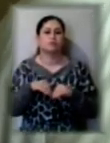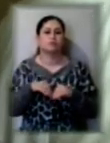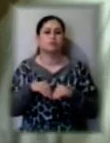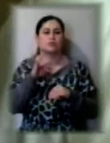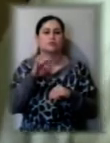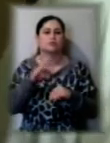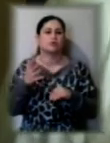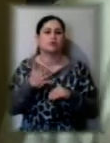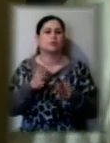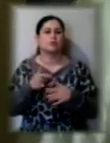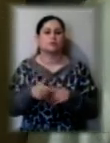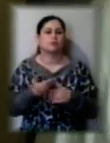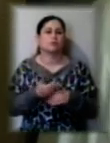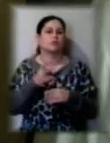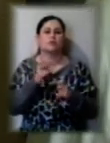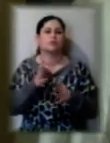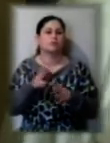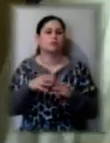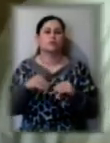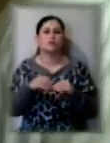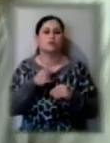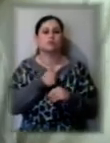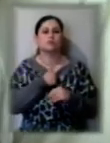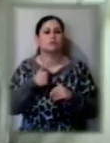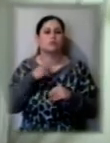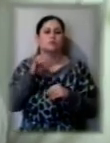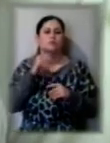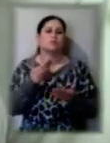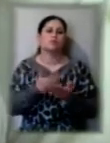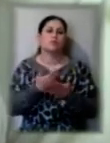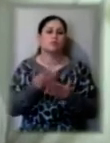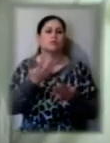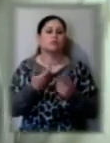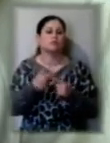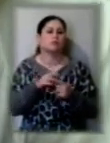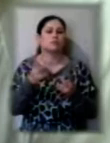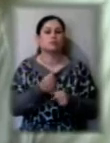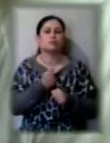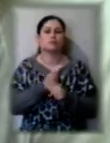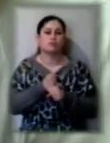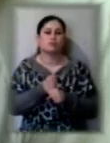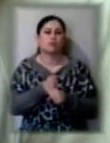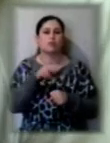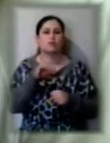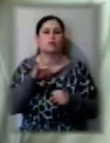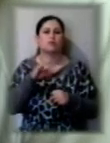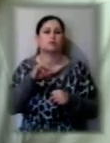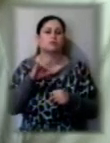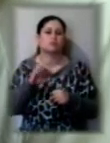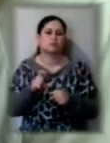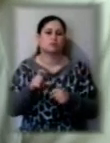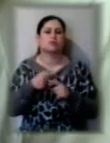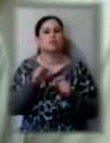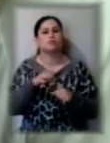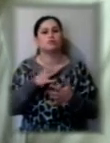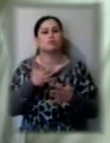перебуває вдома, ну не лише родині, і самому пацієнту, наприклад, якщо там потрібно робити лапароцентез, або якісь є